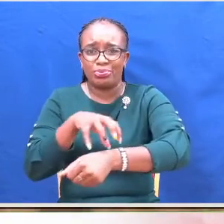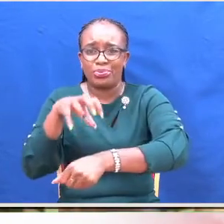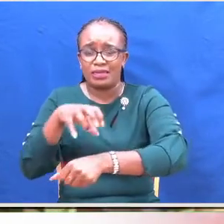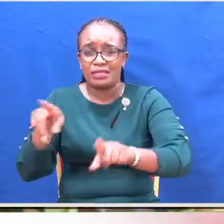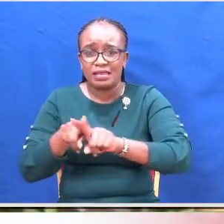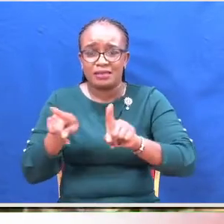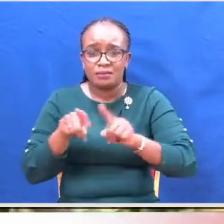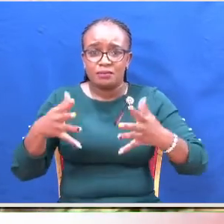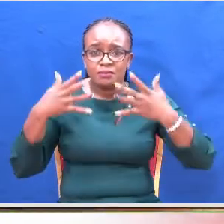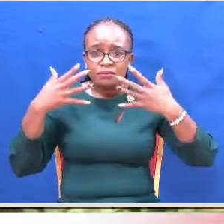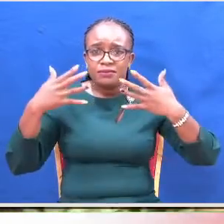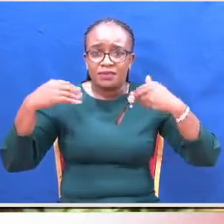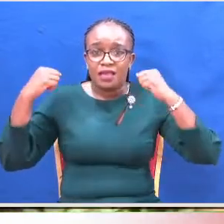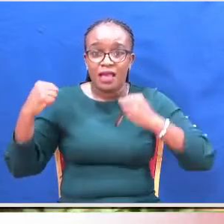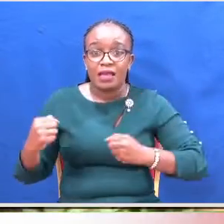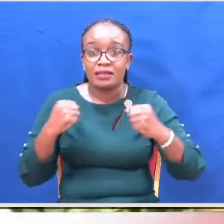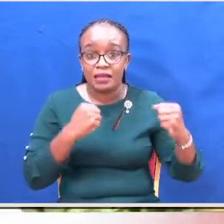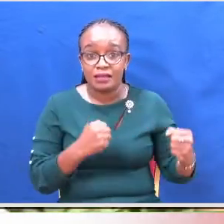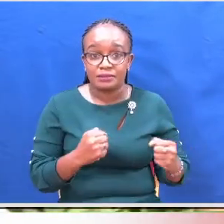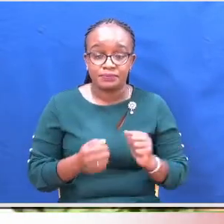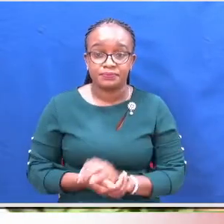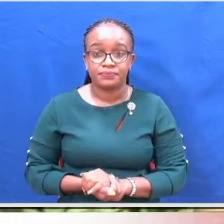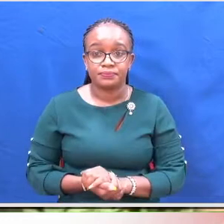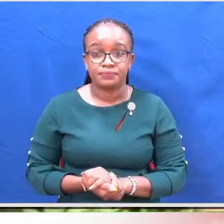unafuatia. Kijana akakula mkono.